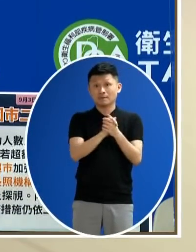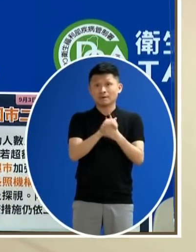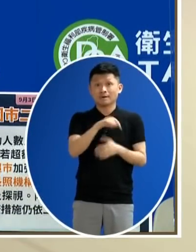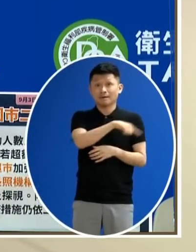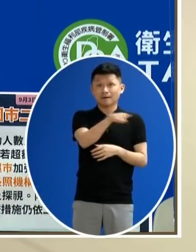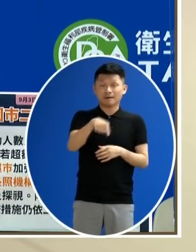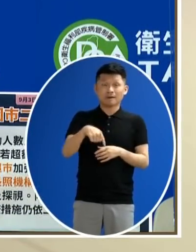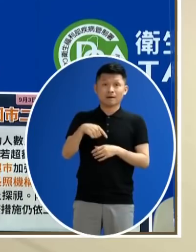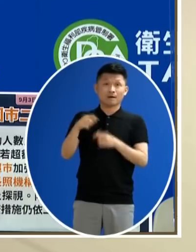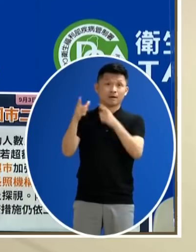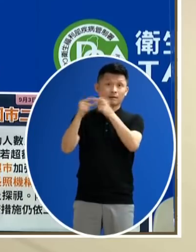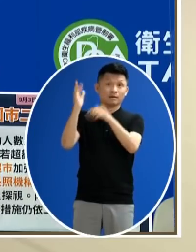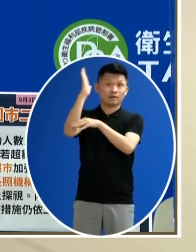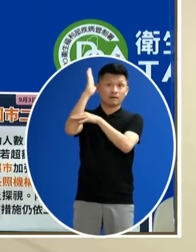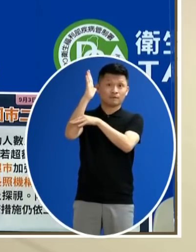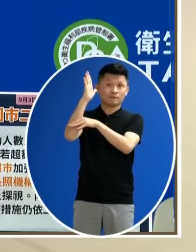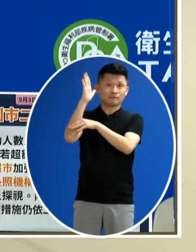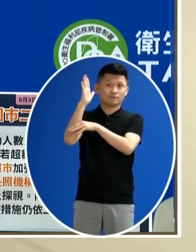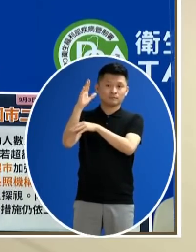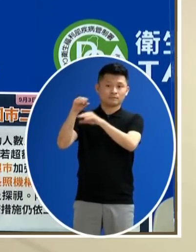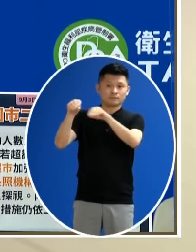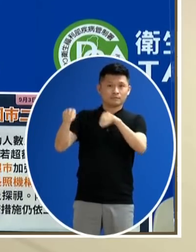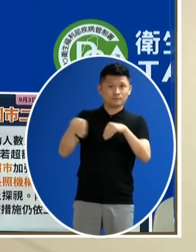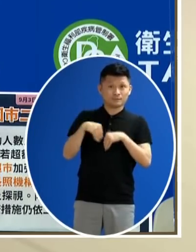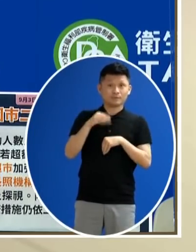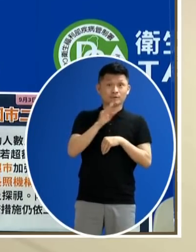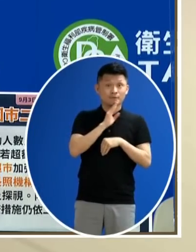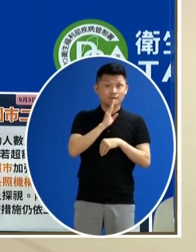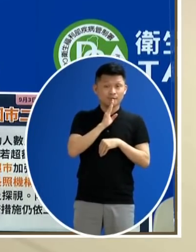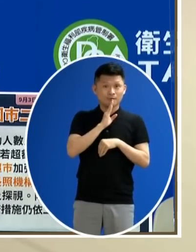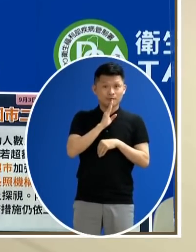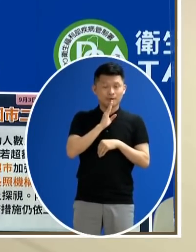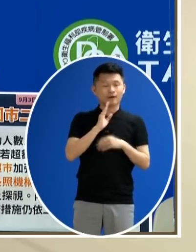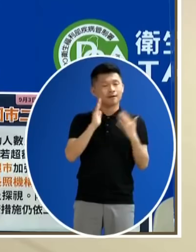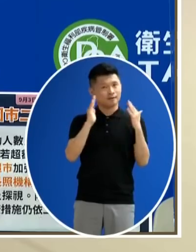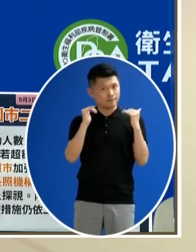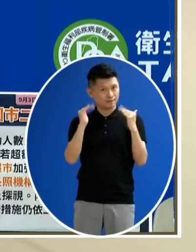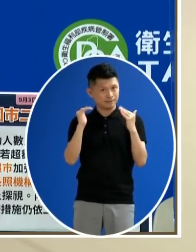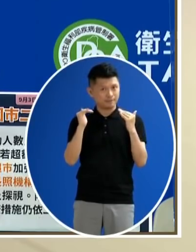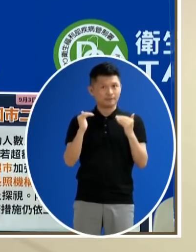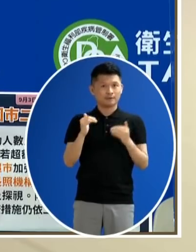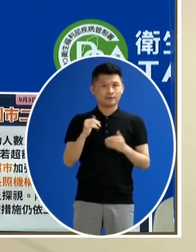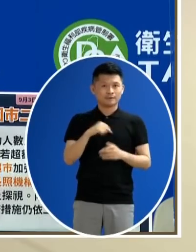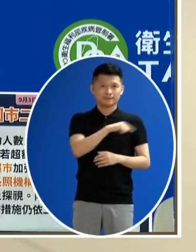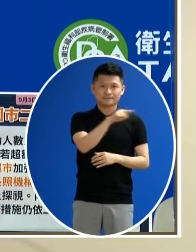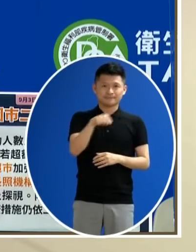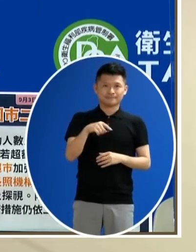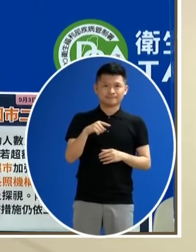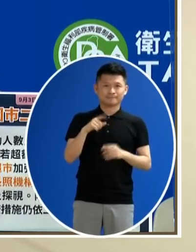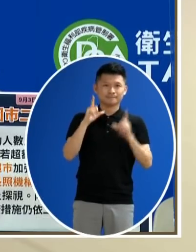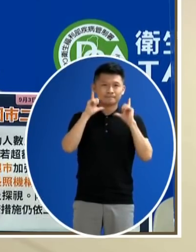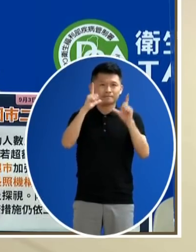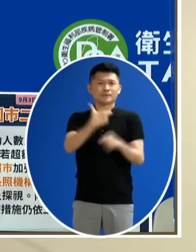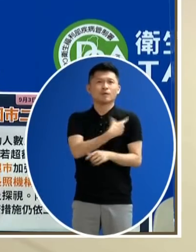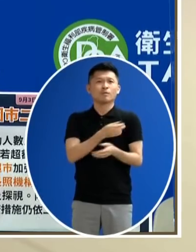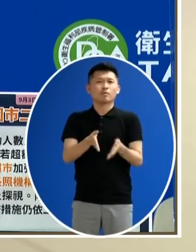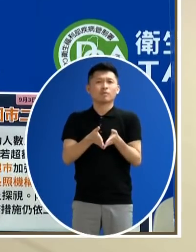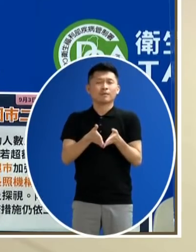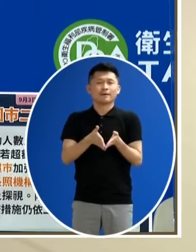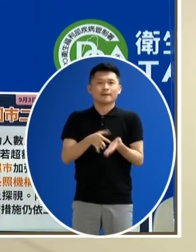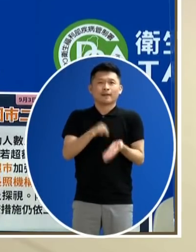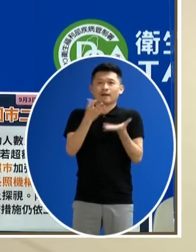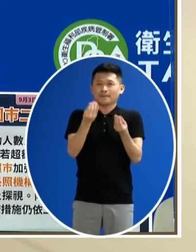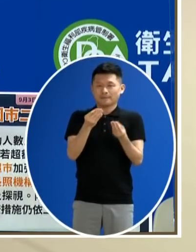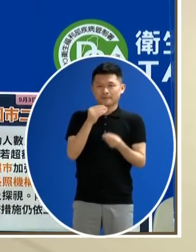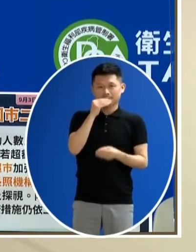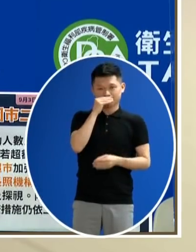们国家赠送给台湾，所以他们也就基于这样的一个礼貌他们都不太来施打。那这一次呢，